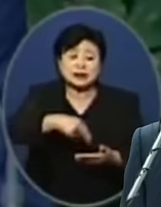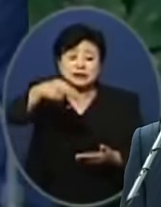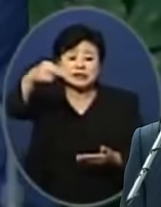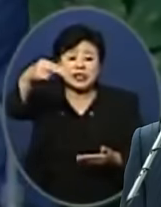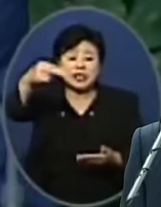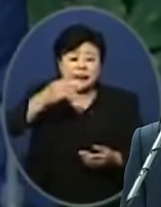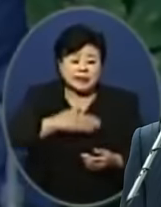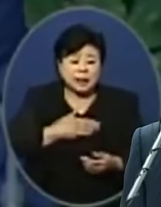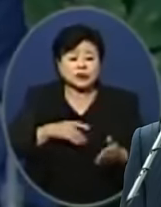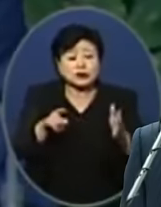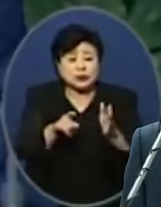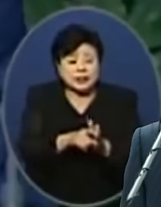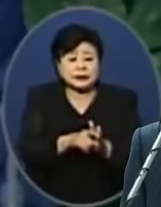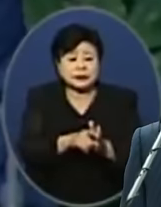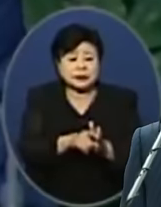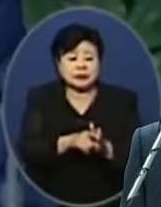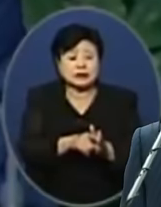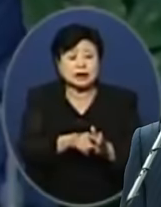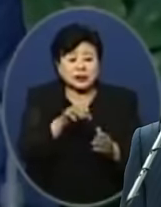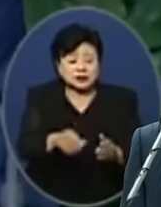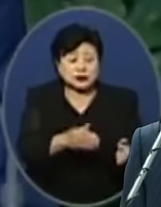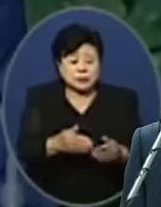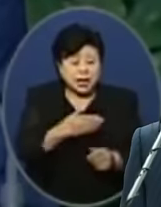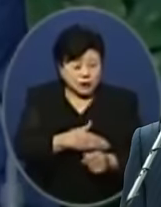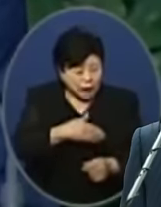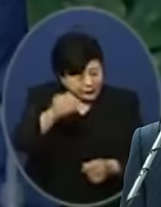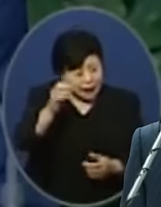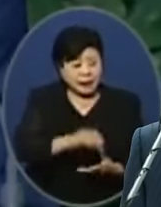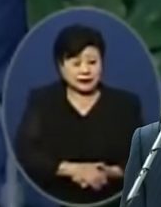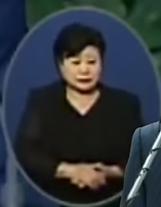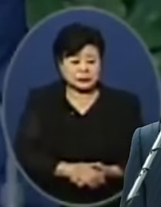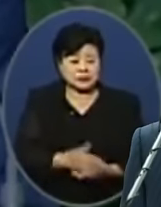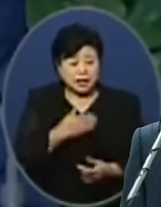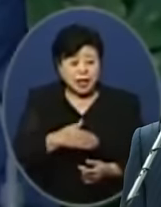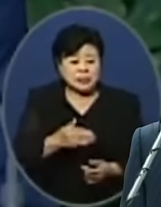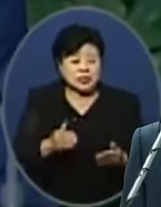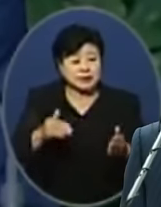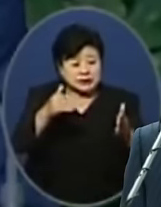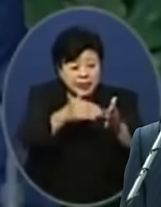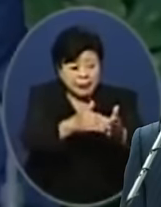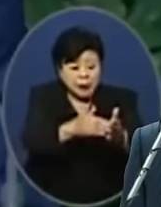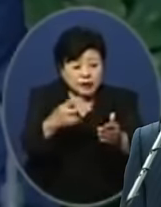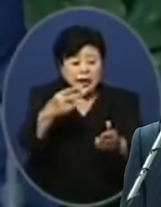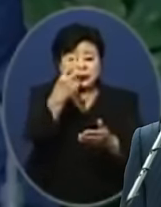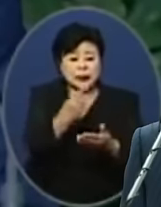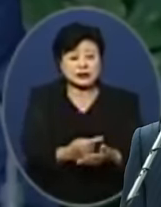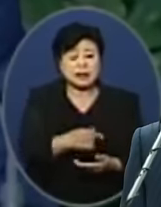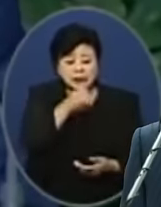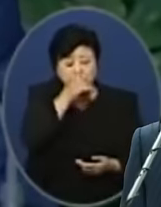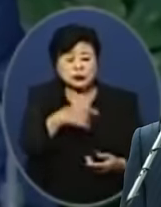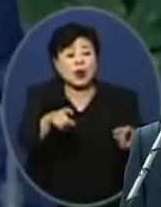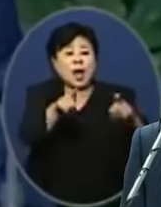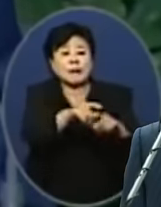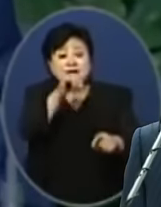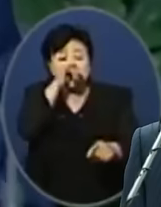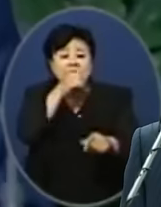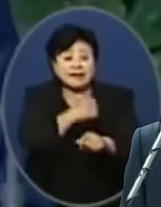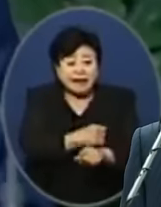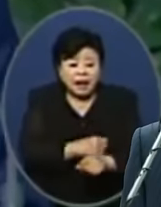했습니까? 내가 너를 위하여 처소를 예비하러 가노니 가서 처소를 예비하면 다시 와서 나 있는 곳에 너도 함께 있게